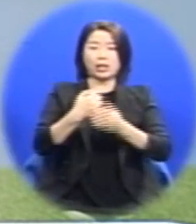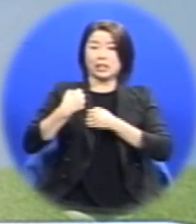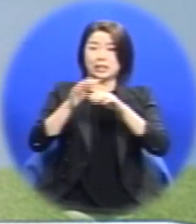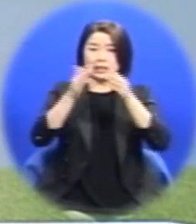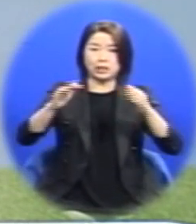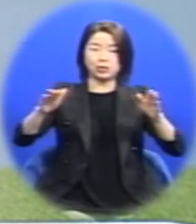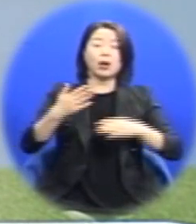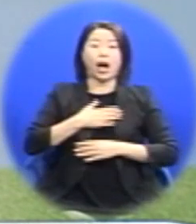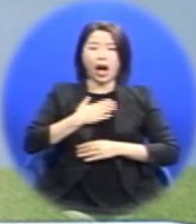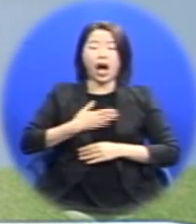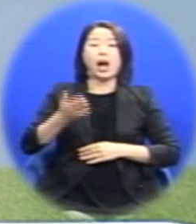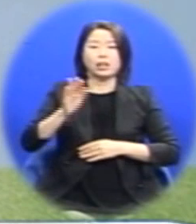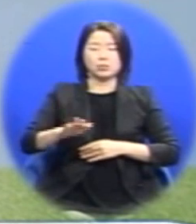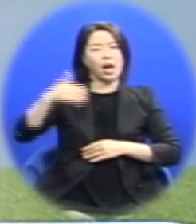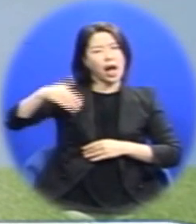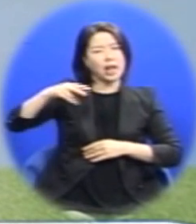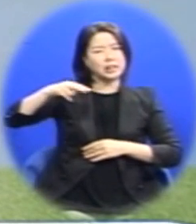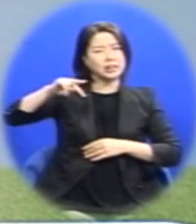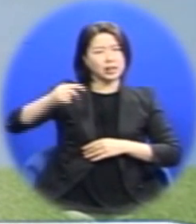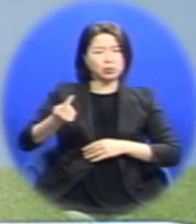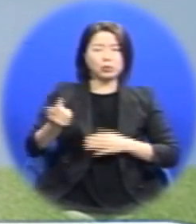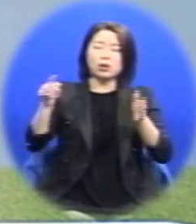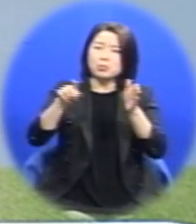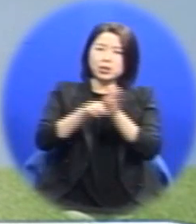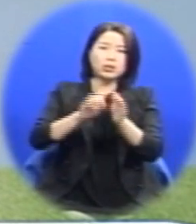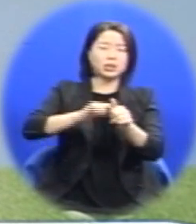알기는 알지만 아직까지 믿어지지는 않는 사람입니다.